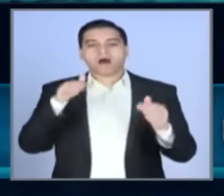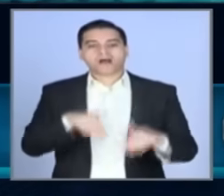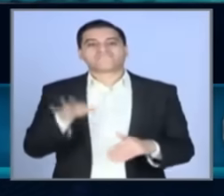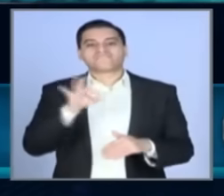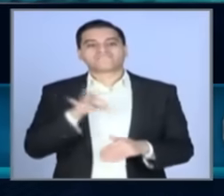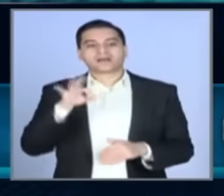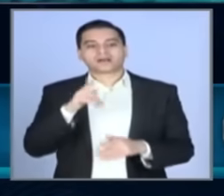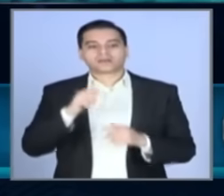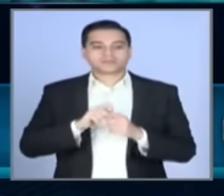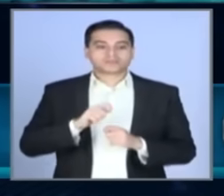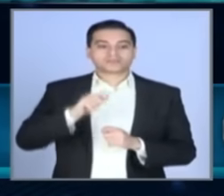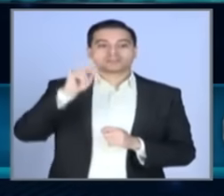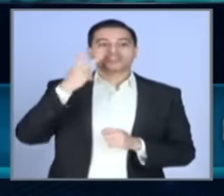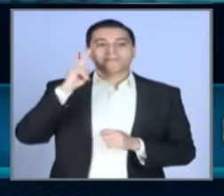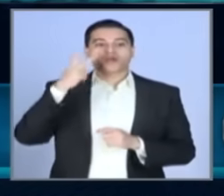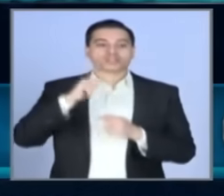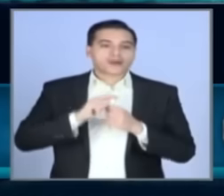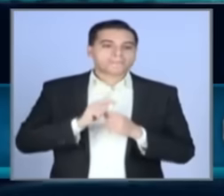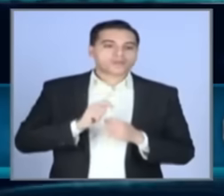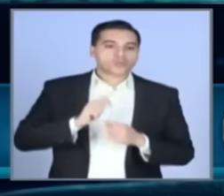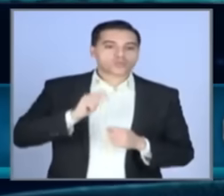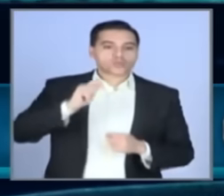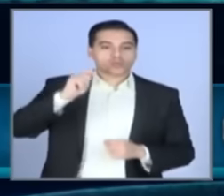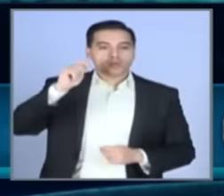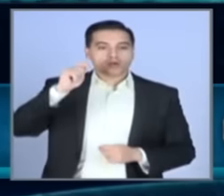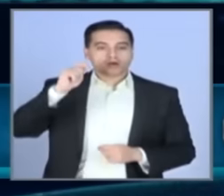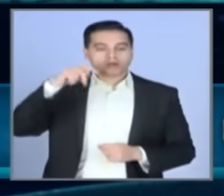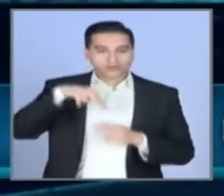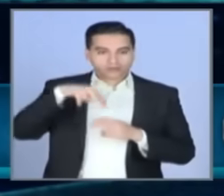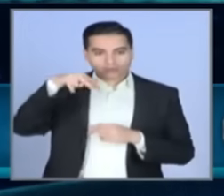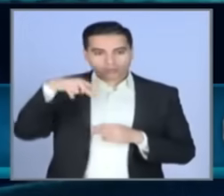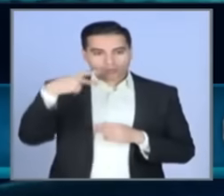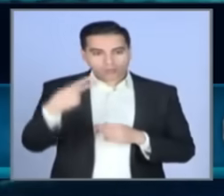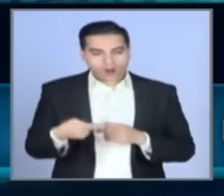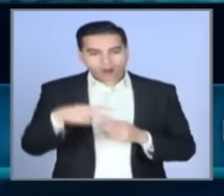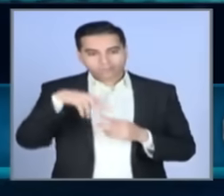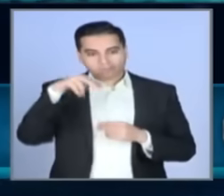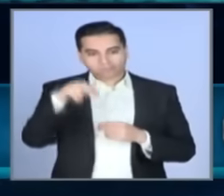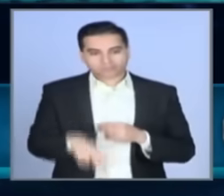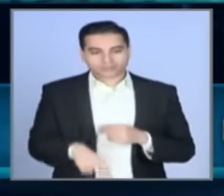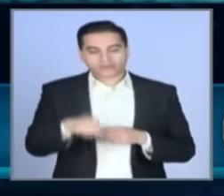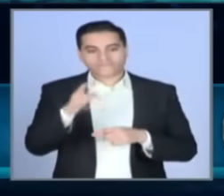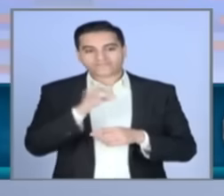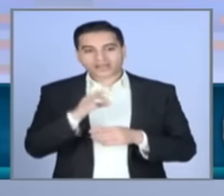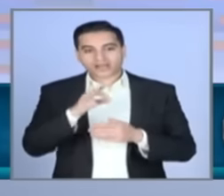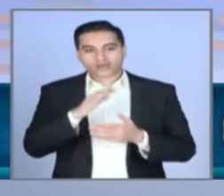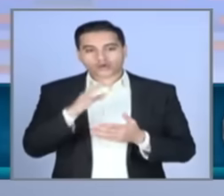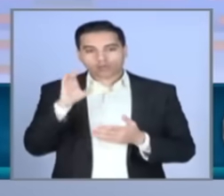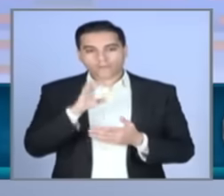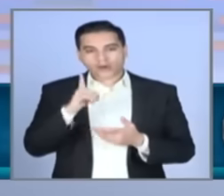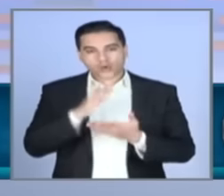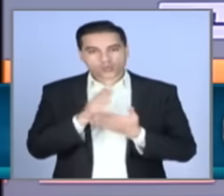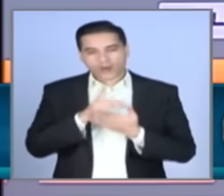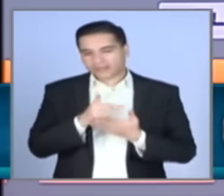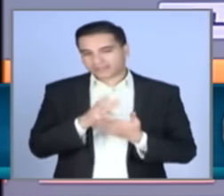طوله 17 متر، تم إسقاطه، دولة أوروبية هي إيه؟ اليونان.